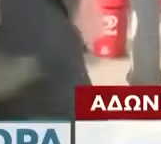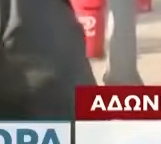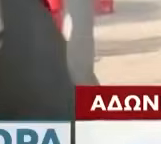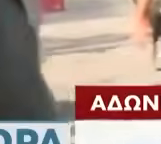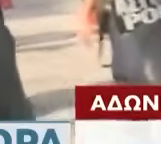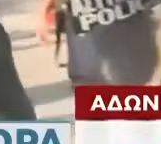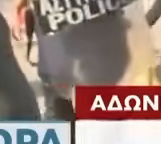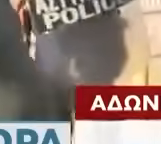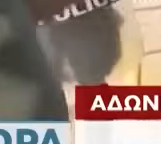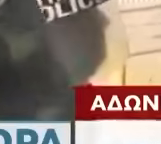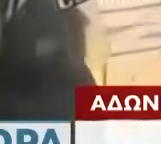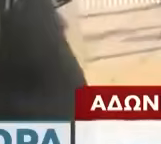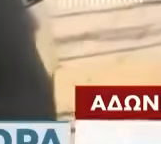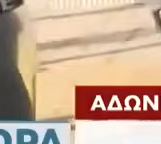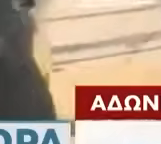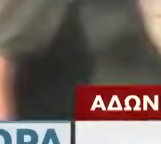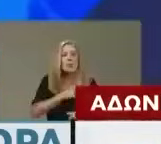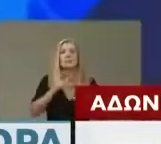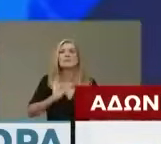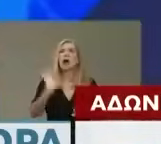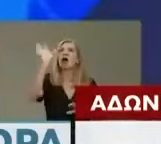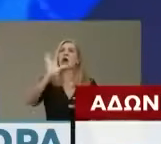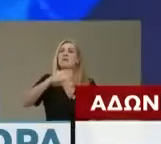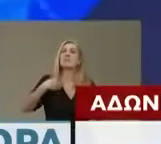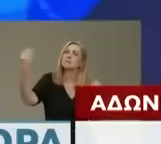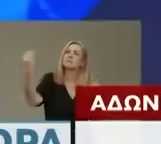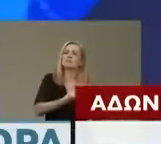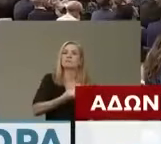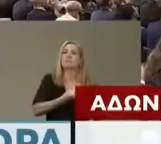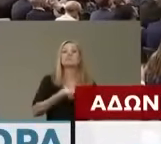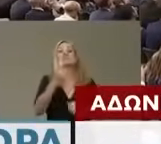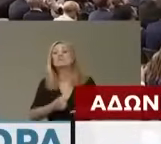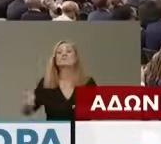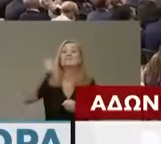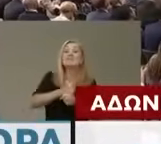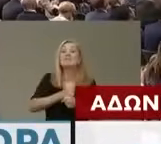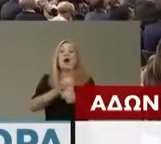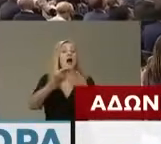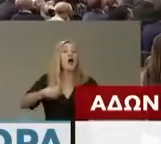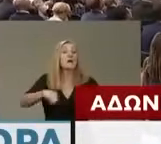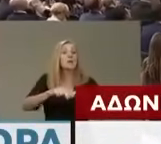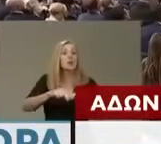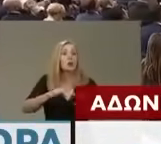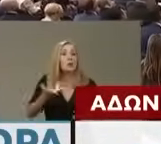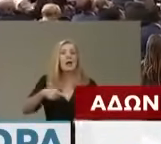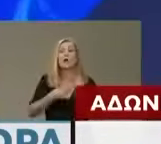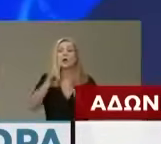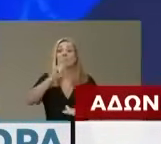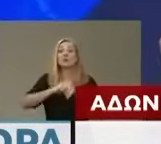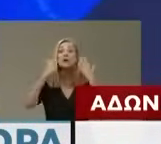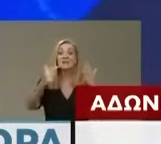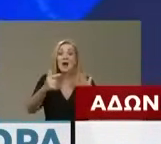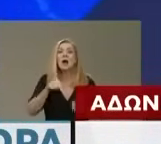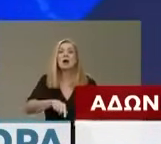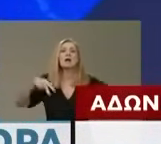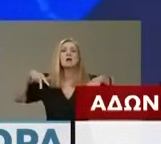όλοι στα νοσοκομεία όταν πηγαίνουμε. Θέλω να πω, δηλαδή, σε πόσο τις εκατό αυτά τα οποία εξαγγέλθηκαν χθες σας βοηθούν